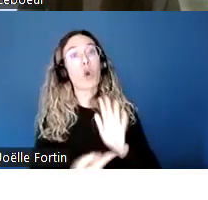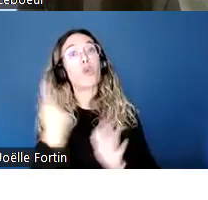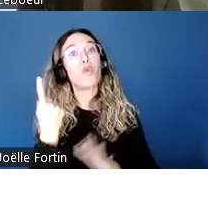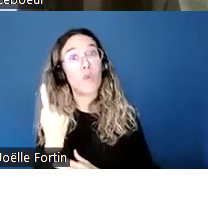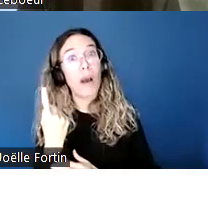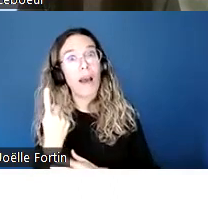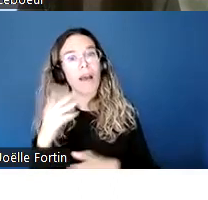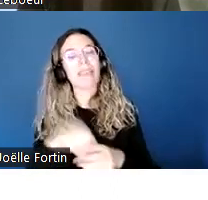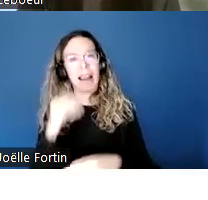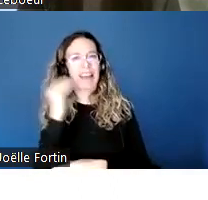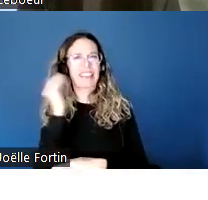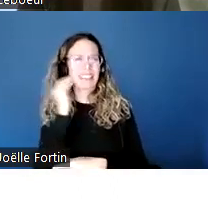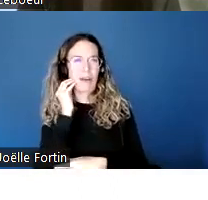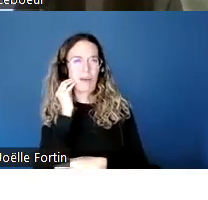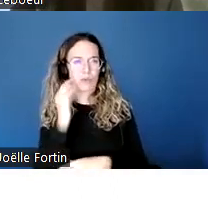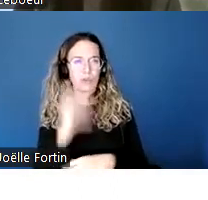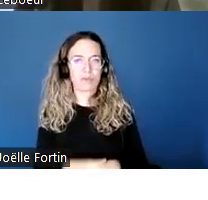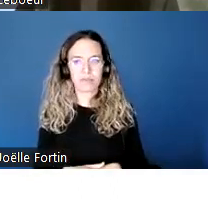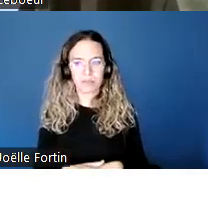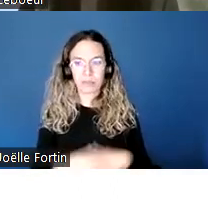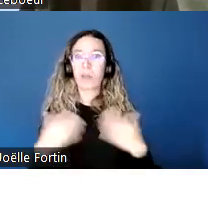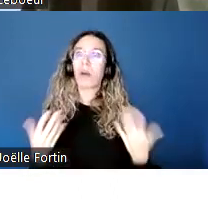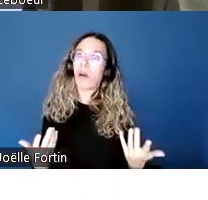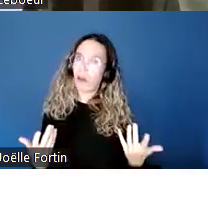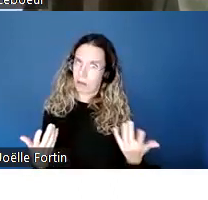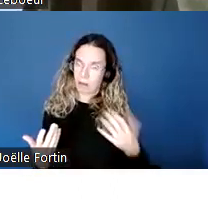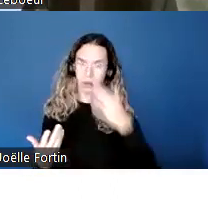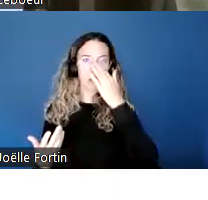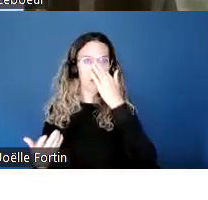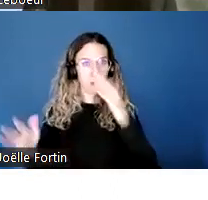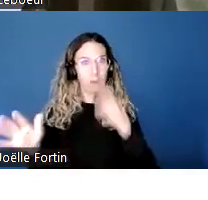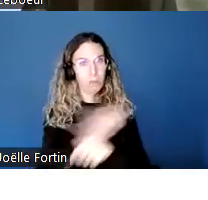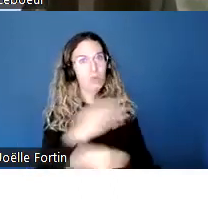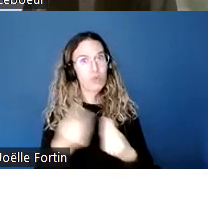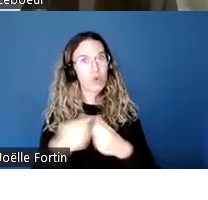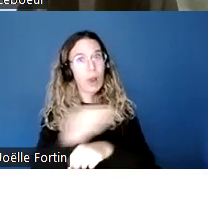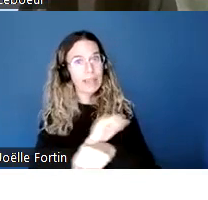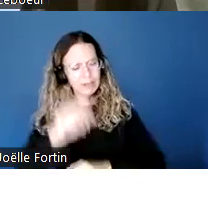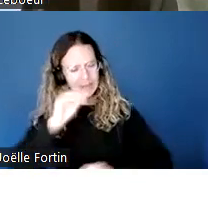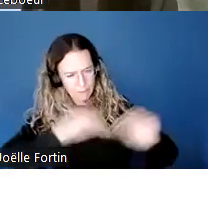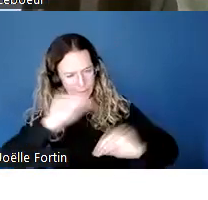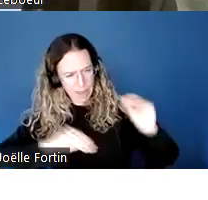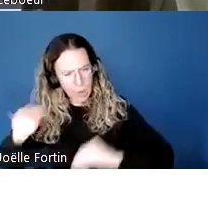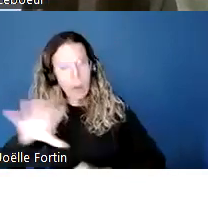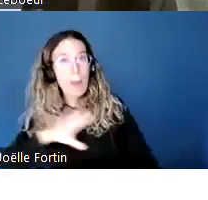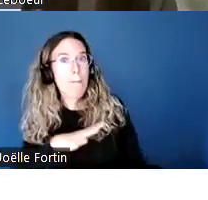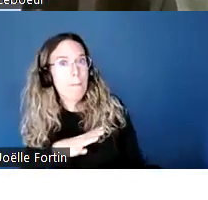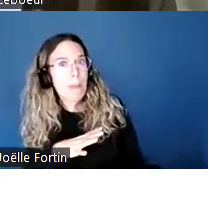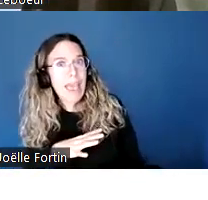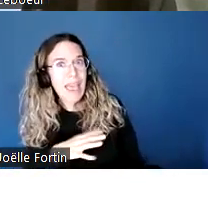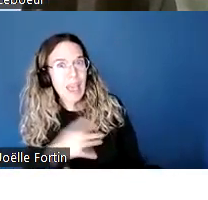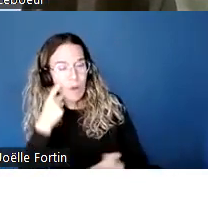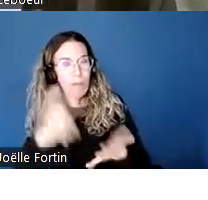une résidence. Donc, ça a fait beaucoup d'activités à aller évaluer, mais en même temps, c'est comme ça qu'on voyait